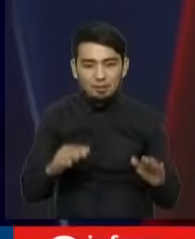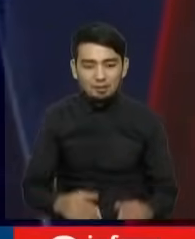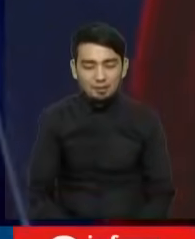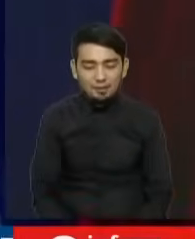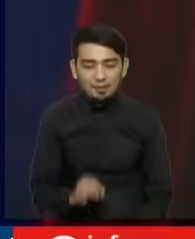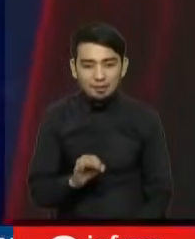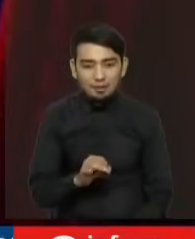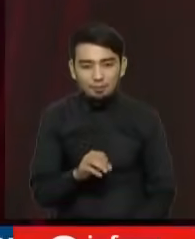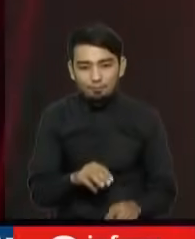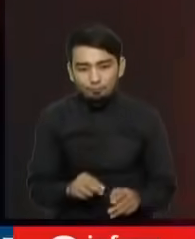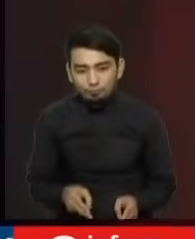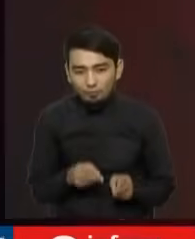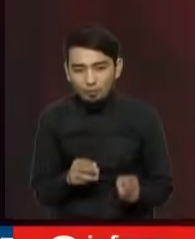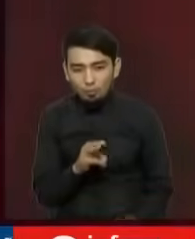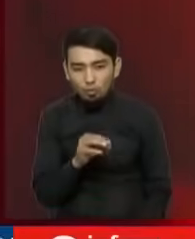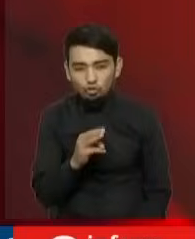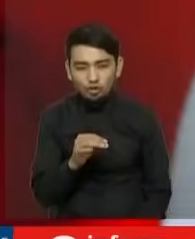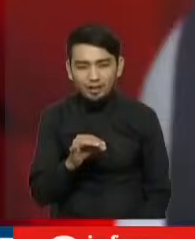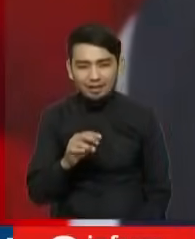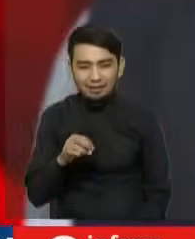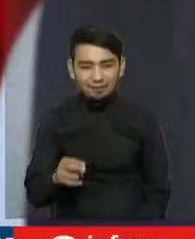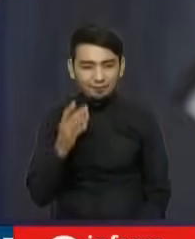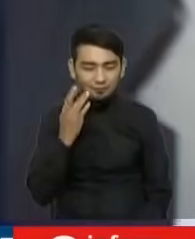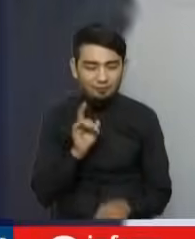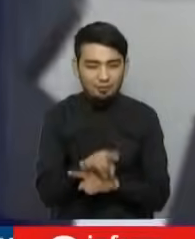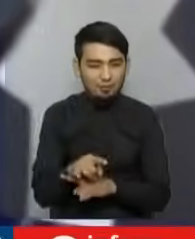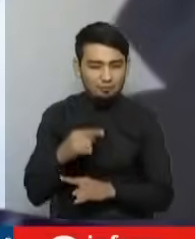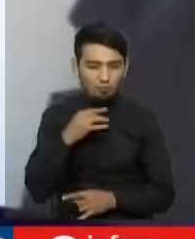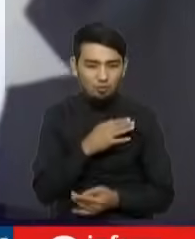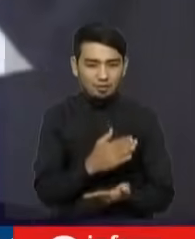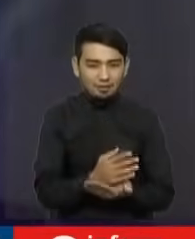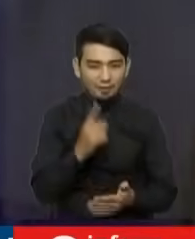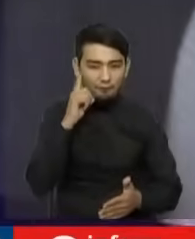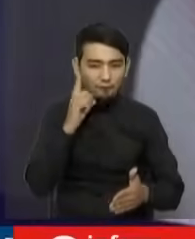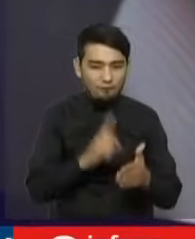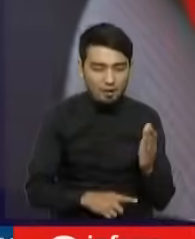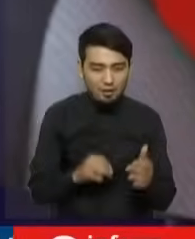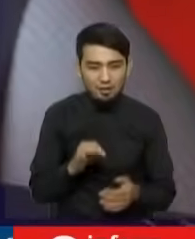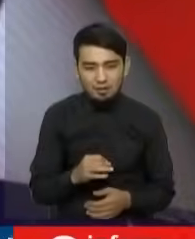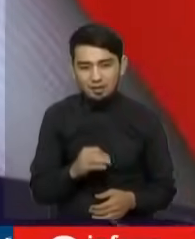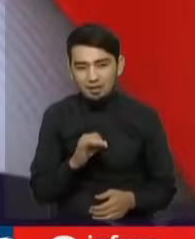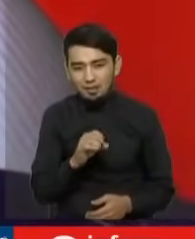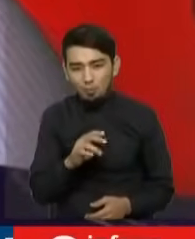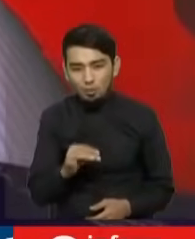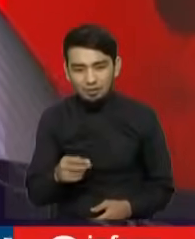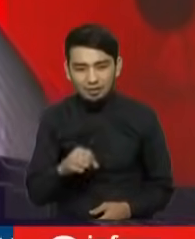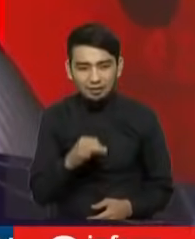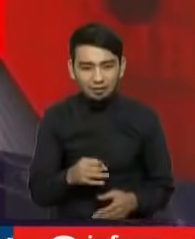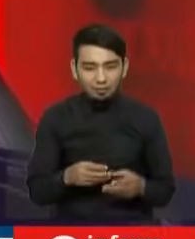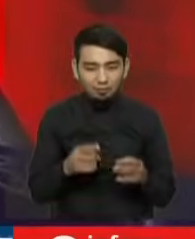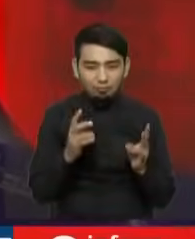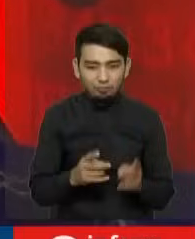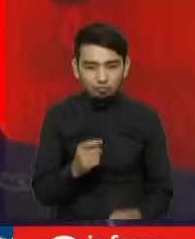Мошенники используют все более изощренные способы обмана, манипулируя доверием и эмоциями. Жертвой аферистов едва не стала